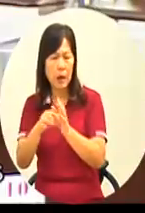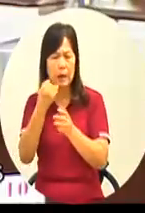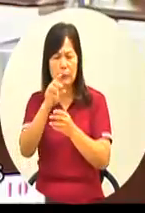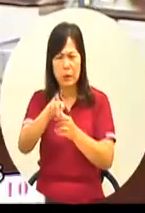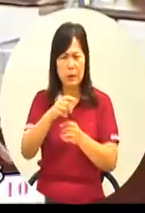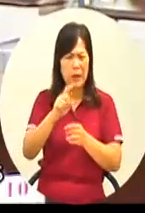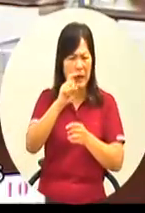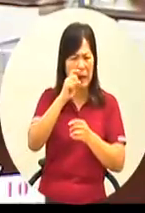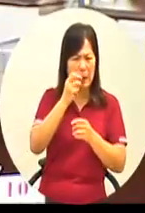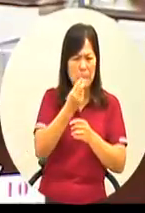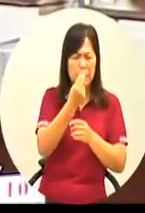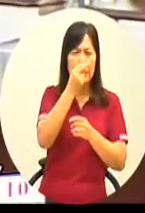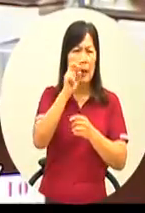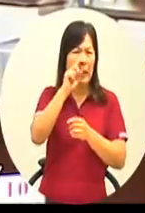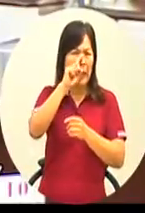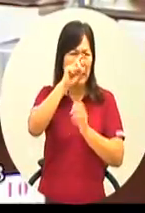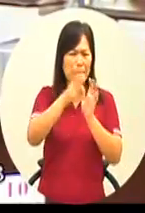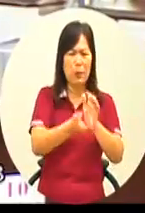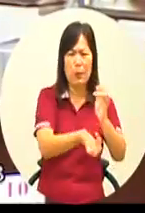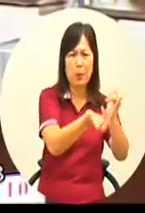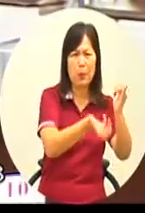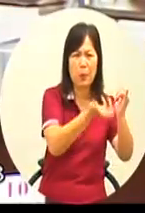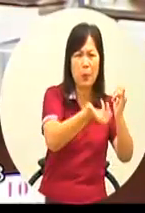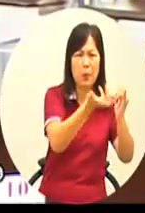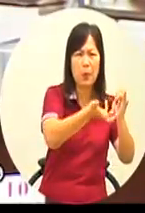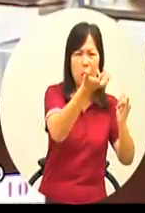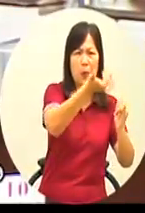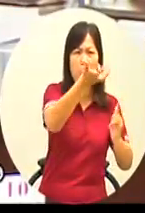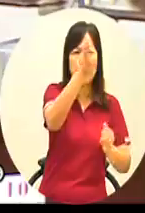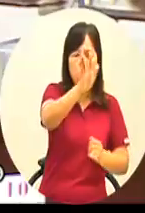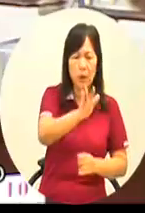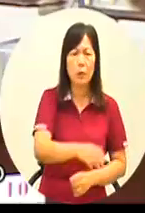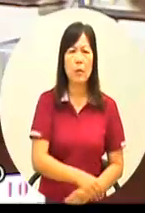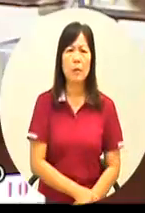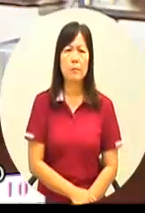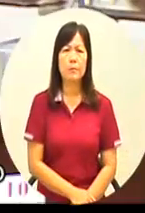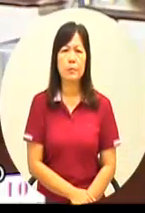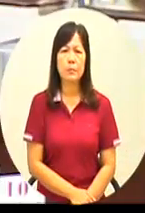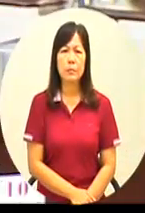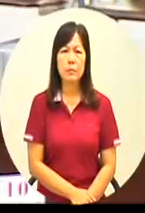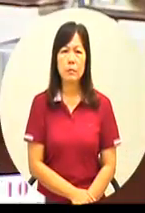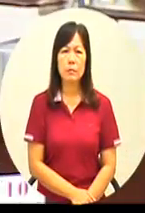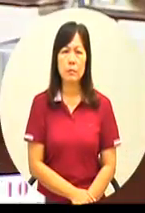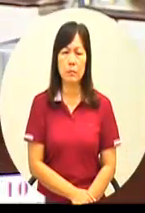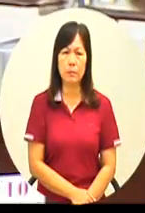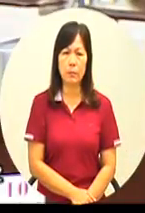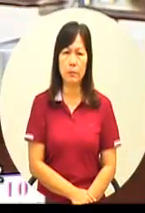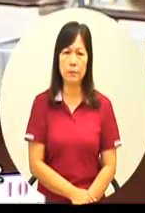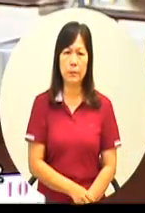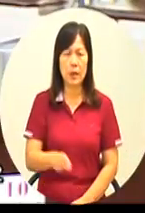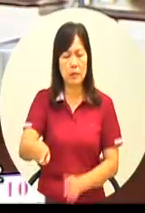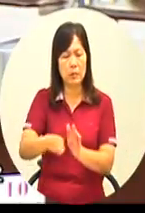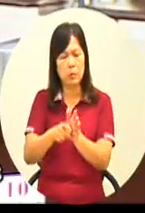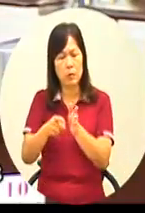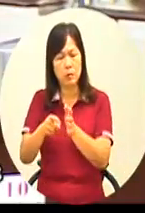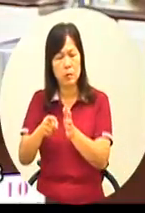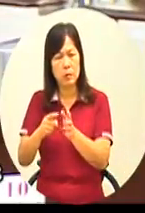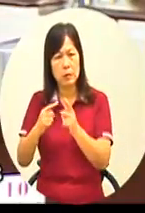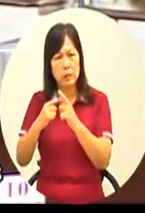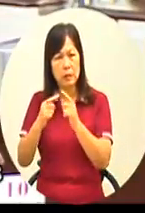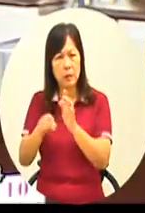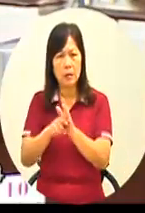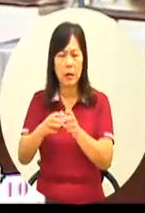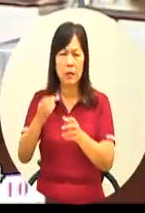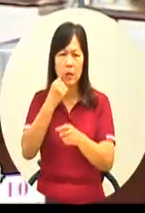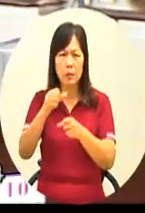佫有一寡只咧焚烧只只烟啊各方面的点点哦，其实咧。是啊，你使用的人对不对啊？但是饭量